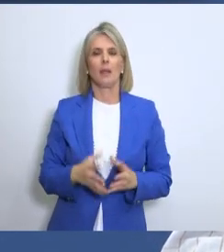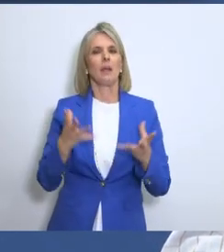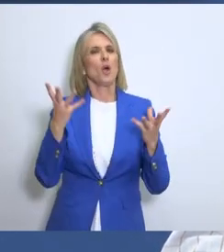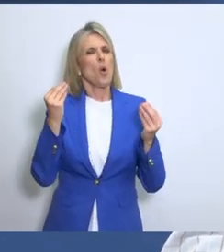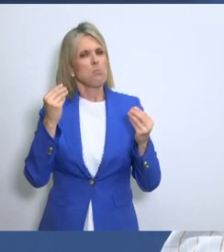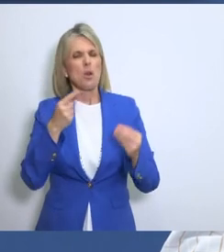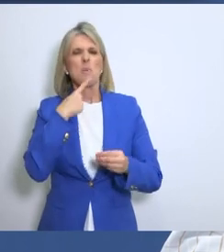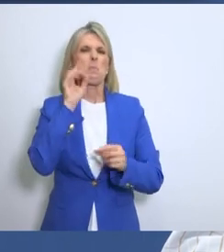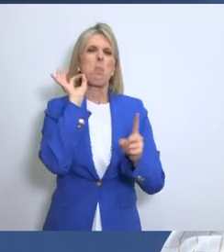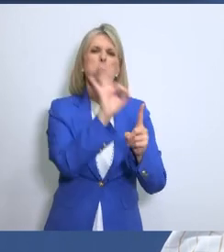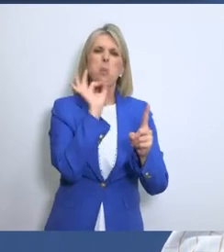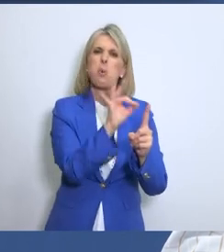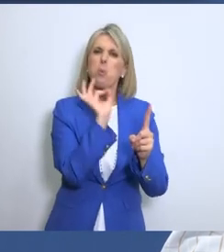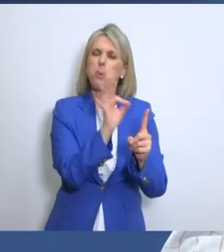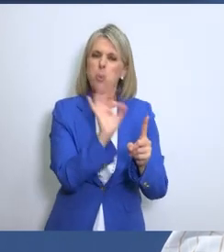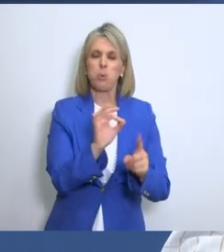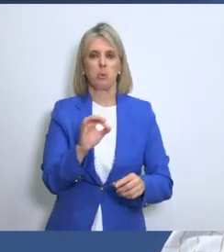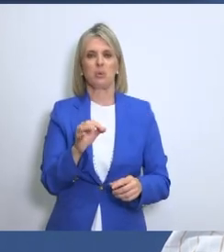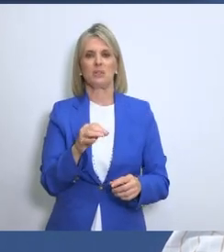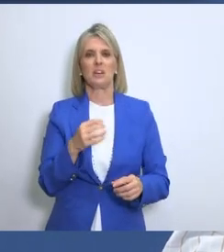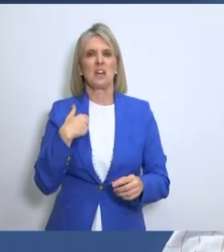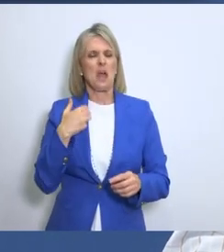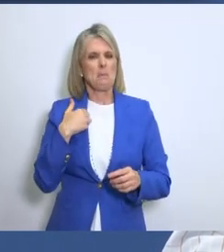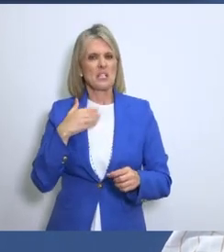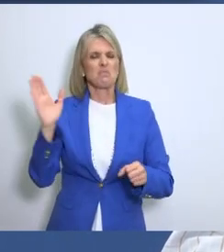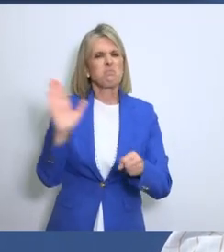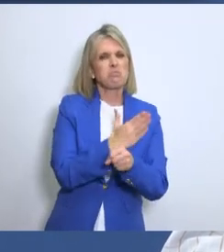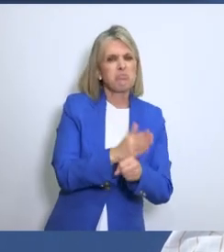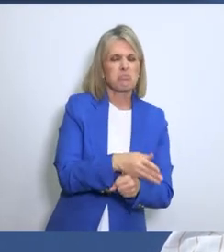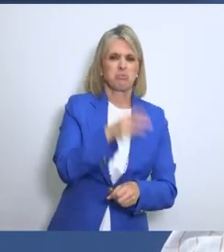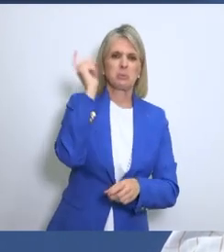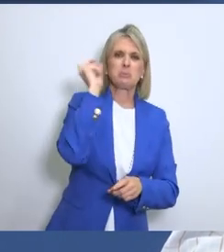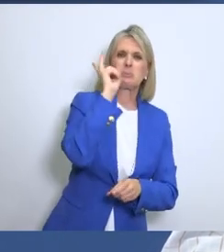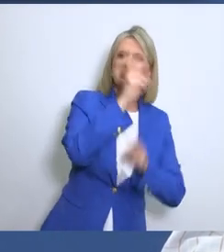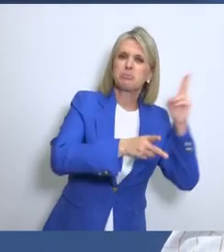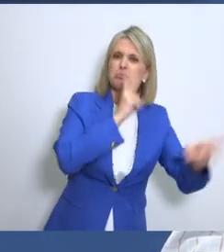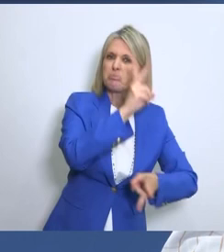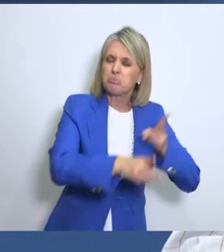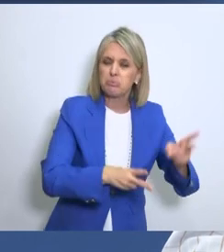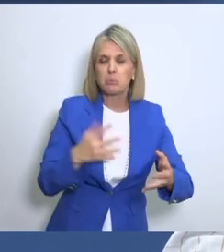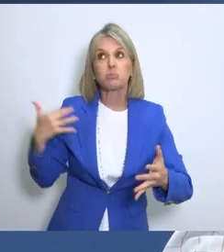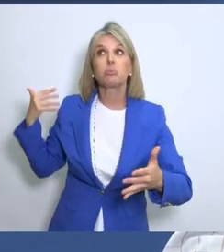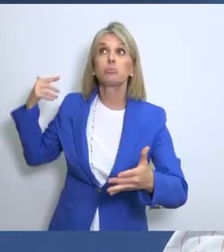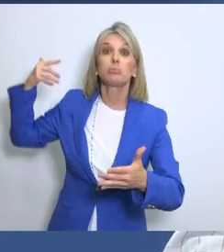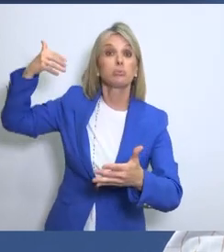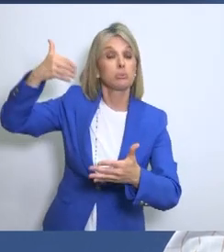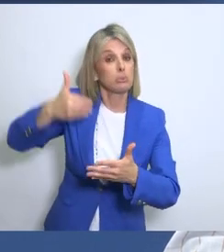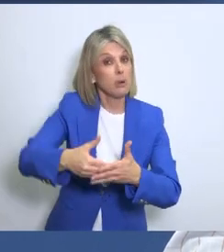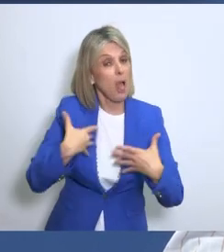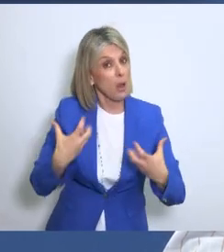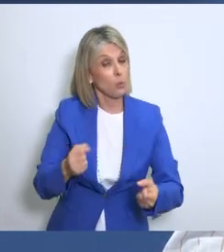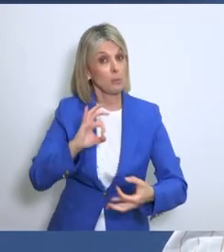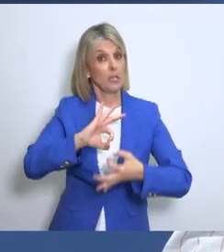συκοφαντίες, τα όποια κυνηγητά έχει υποστεί στη διάρκεια της μακρόχρονης ιστορίας